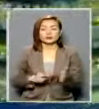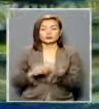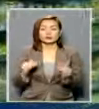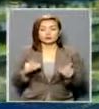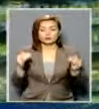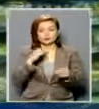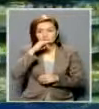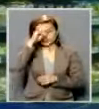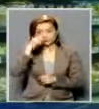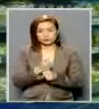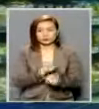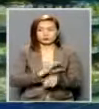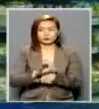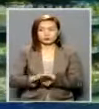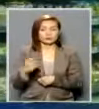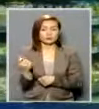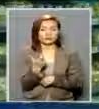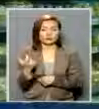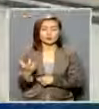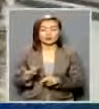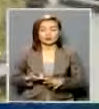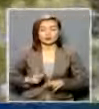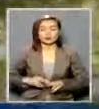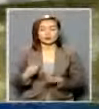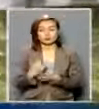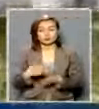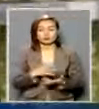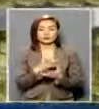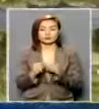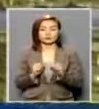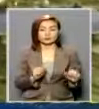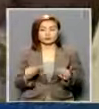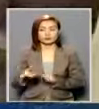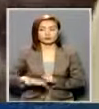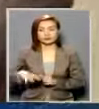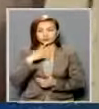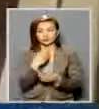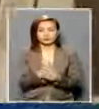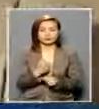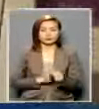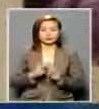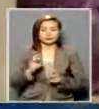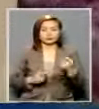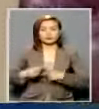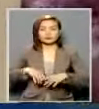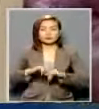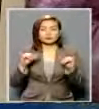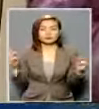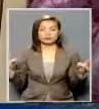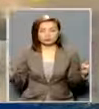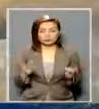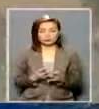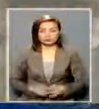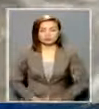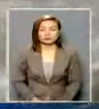өсуіне Қазақстанда шығарылатын өнімнің аз болуы себеп. Ал қымбатшылықтың алдын алу үшін елімізде өнім шығаратын кәсіпорындардың санын